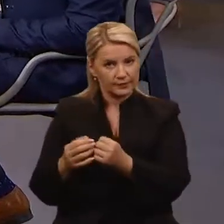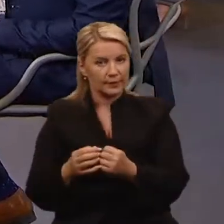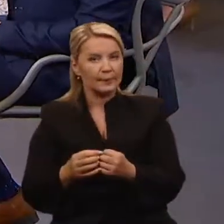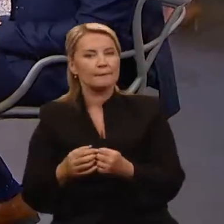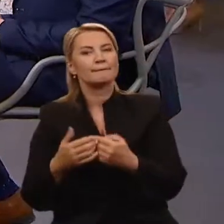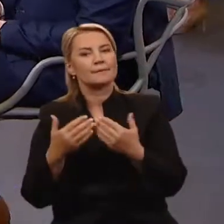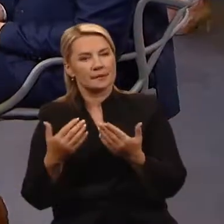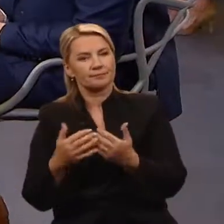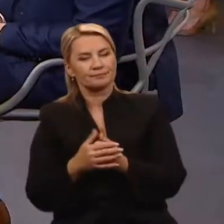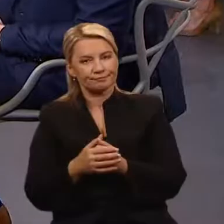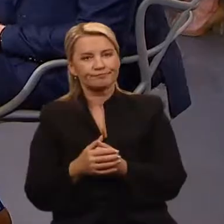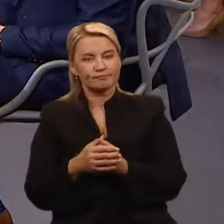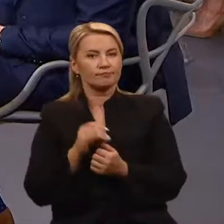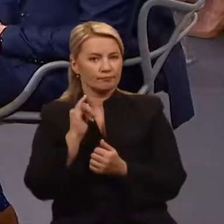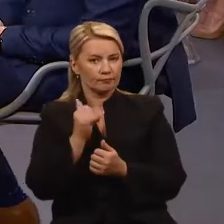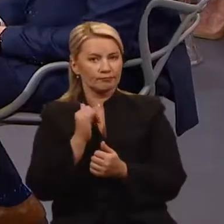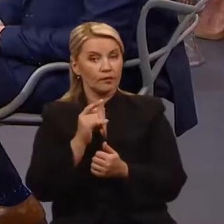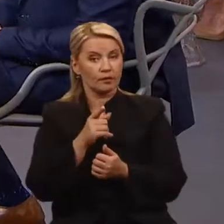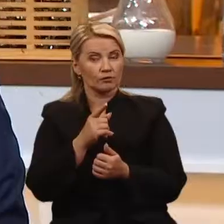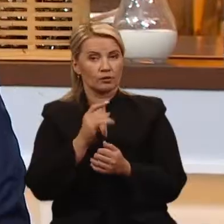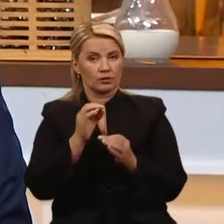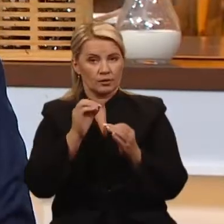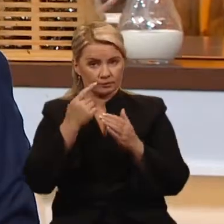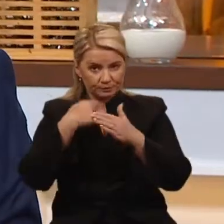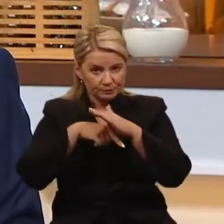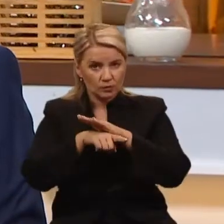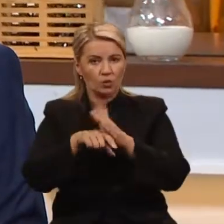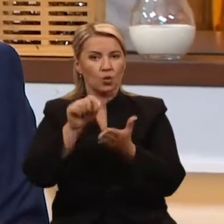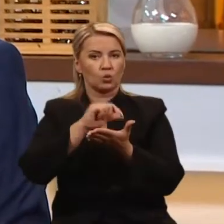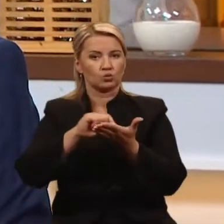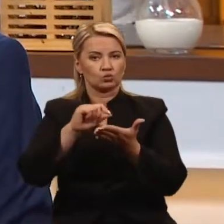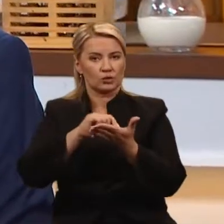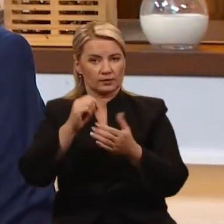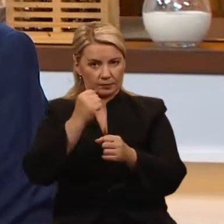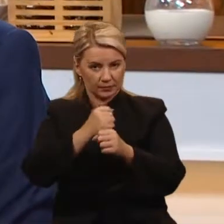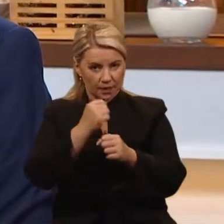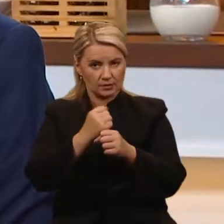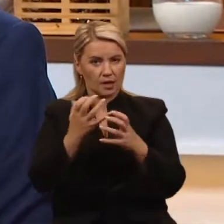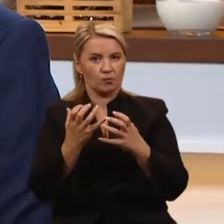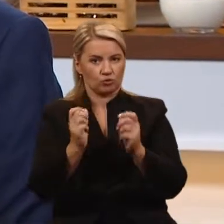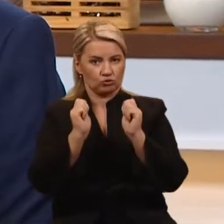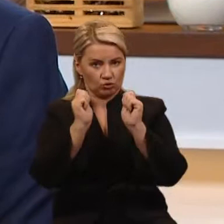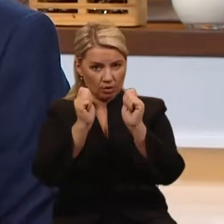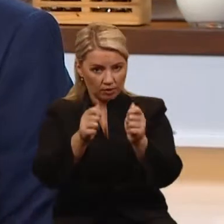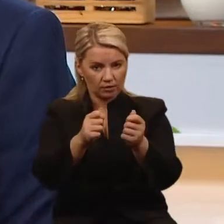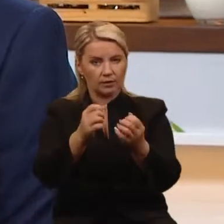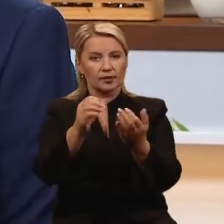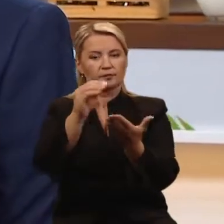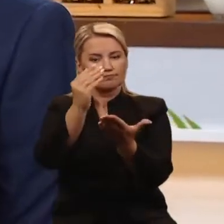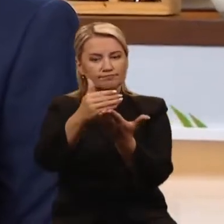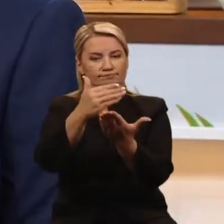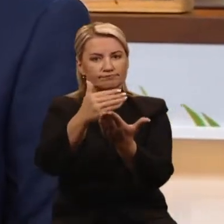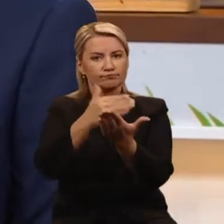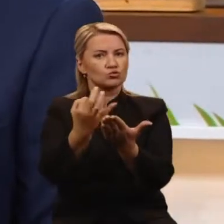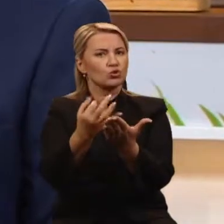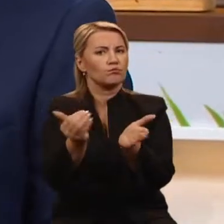Jak na to, řekla jste vlastně úřad práce. Tam je potřeba samozřejmě požádat a předložit ideálně seznam věcí, které budou